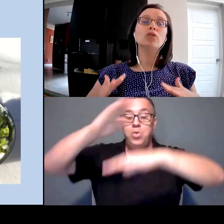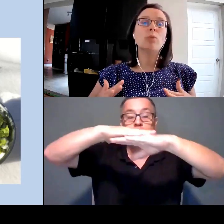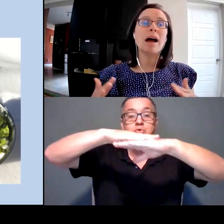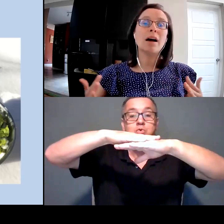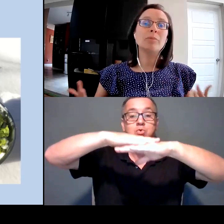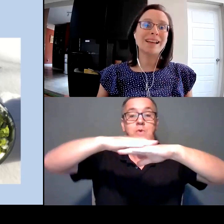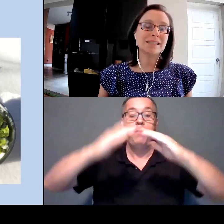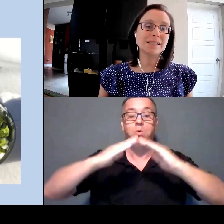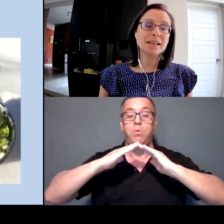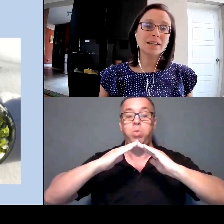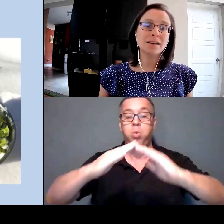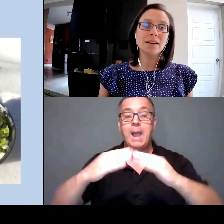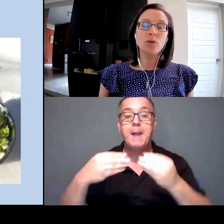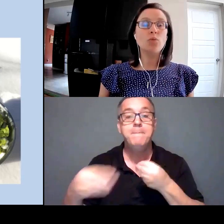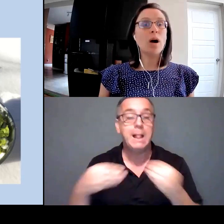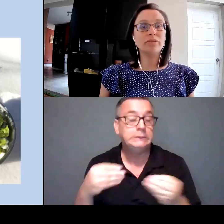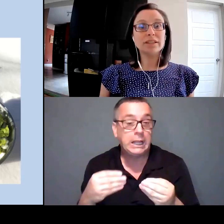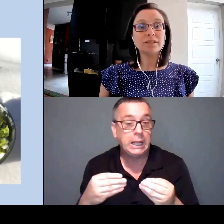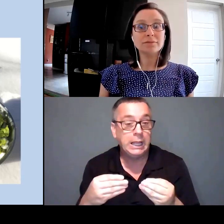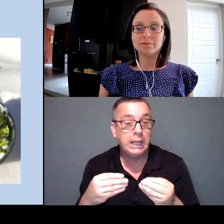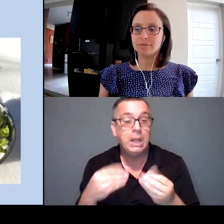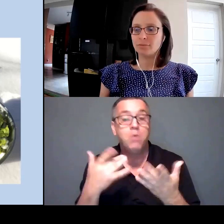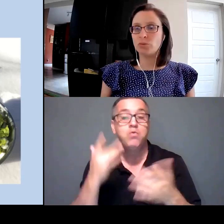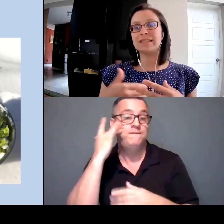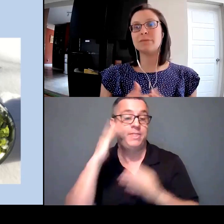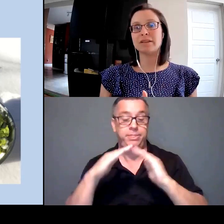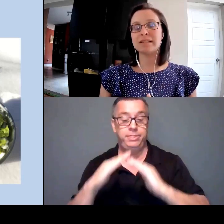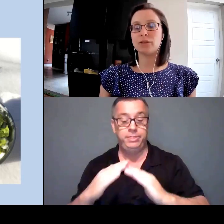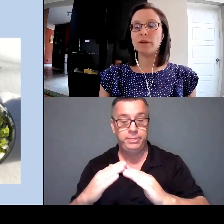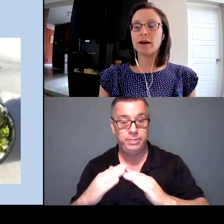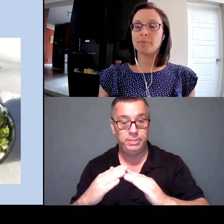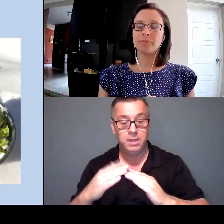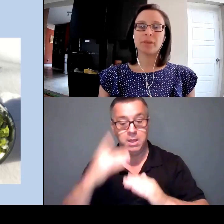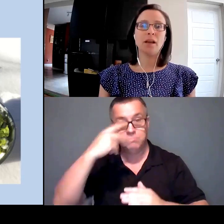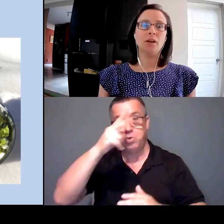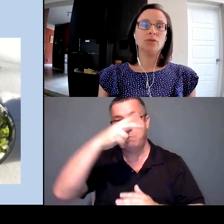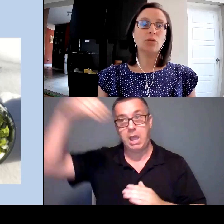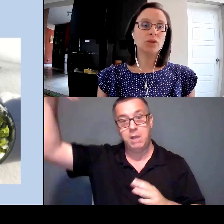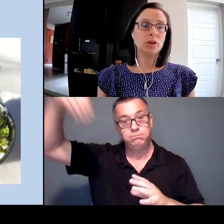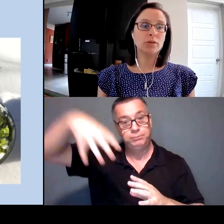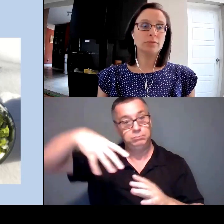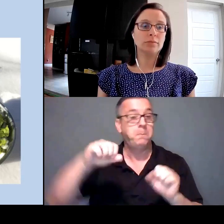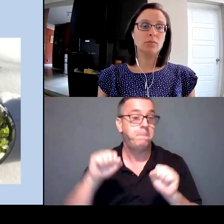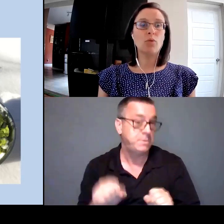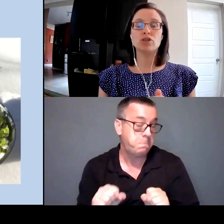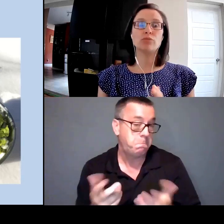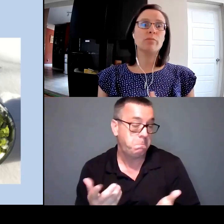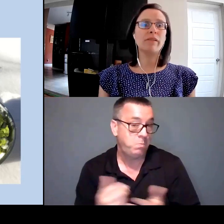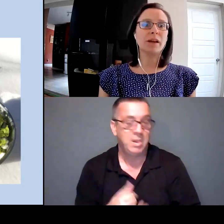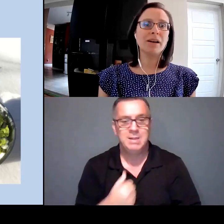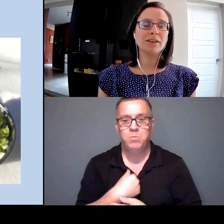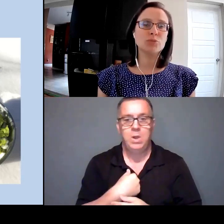un toit en plastique ou en vitre pour laisser passer la lumière. Donc, moi,